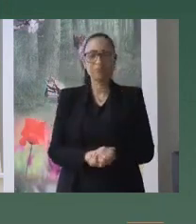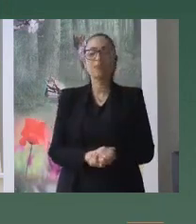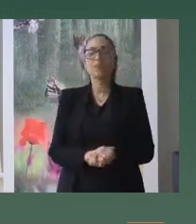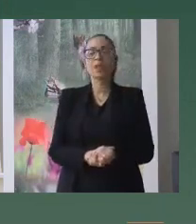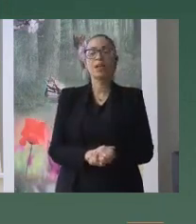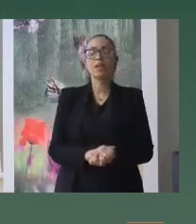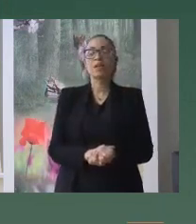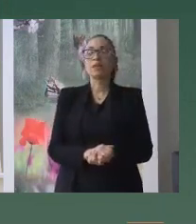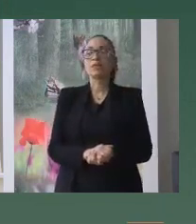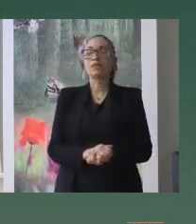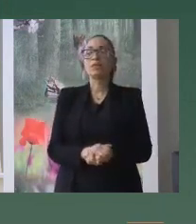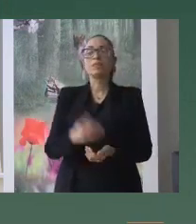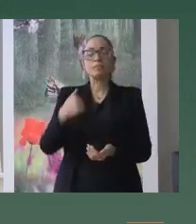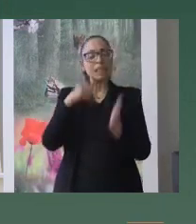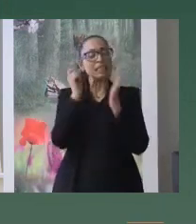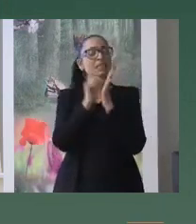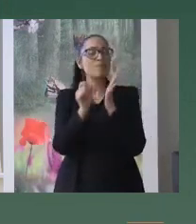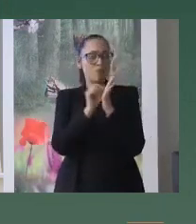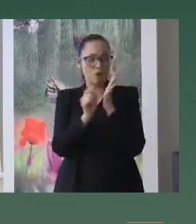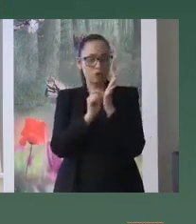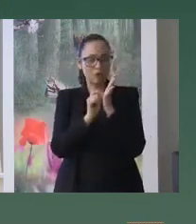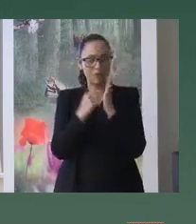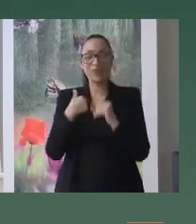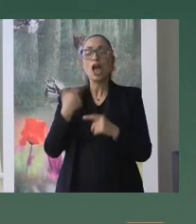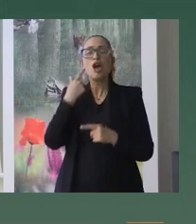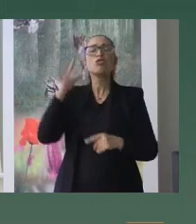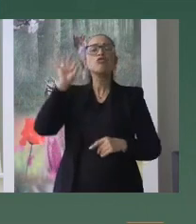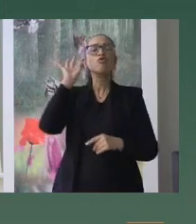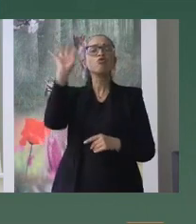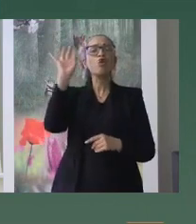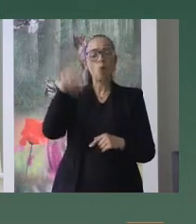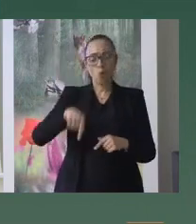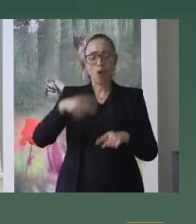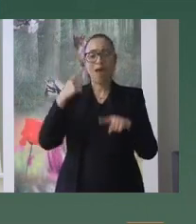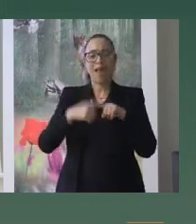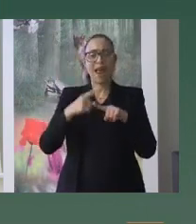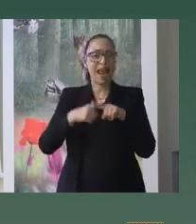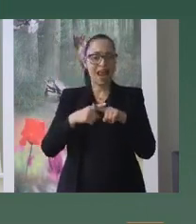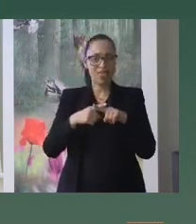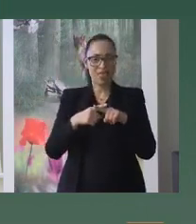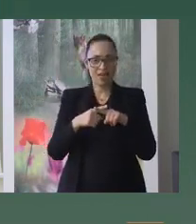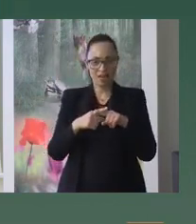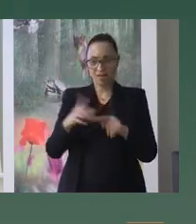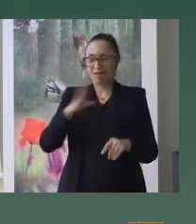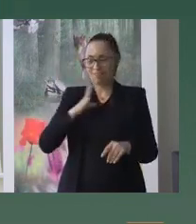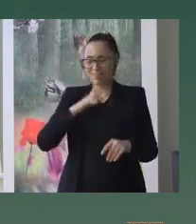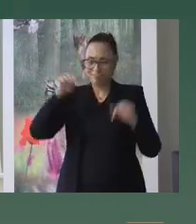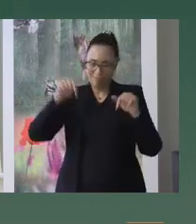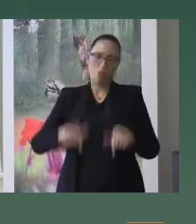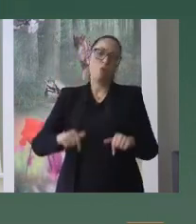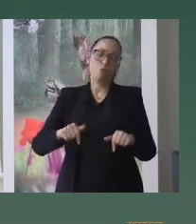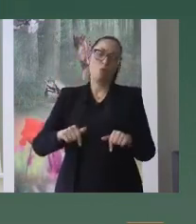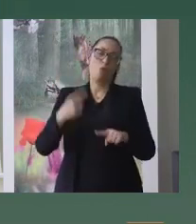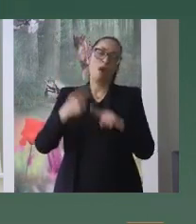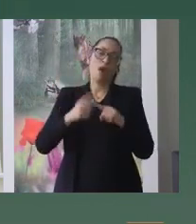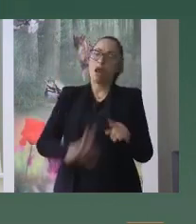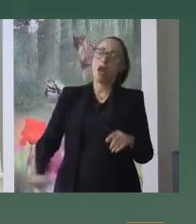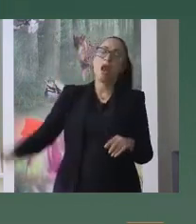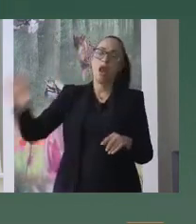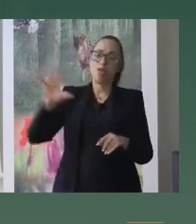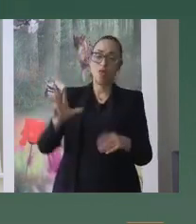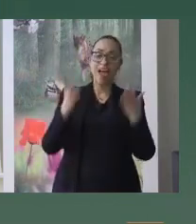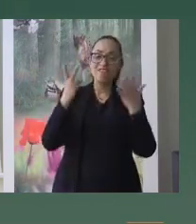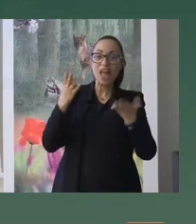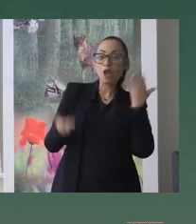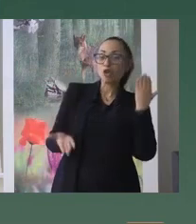που μας είπατε. Έχω σημειώσει το εξής. Ο στόχος για την Ελλάδα, για το κάθε κάτοικο, είπατε, της Ελλάδας, είναι από